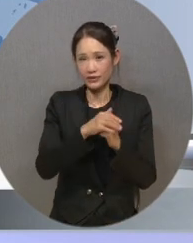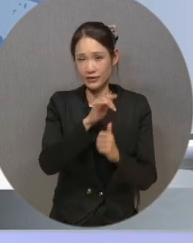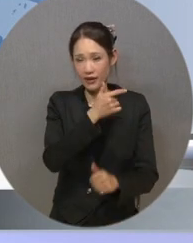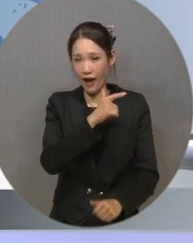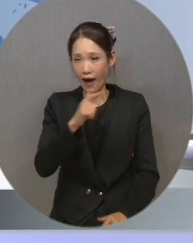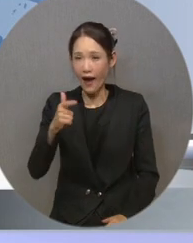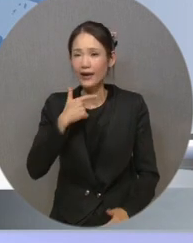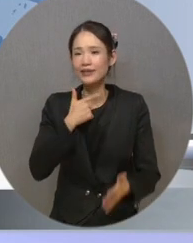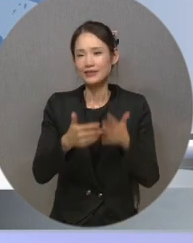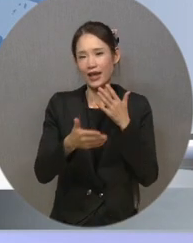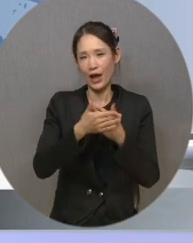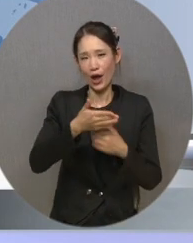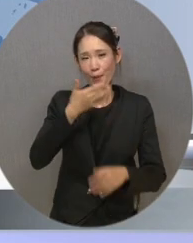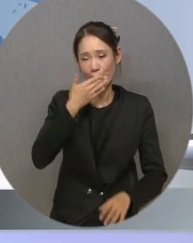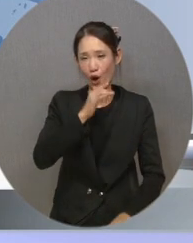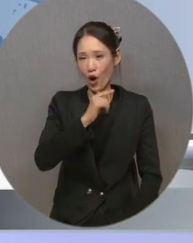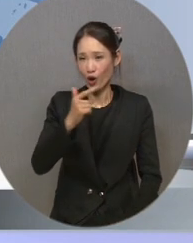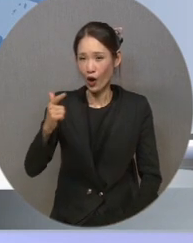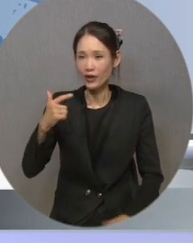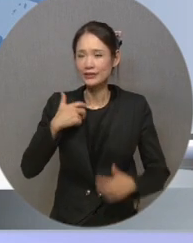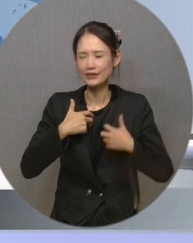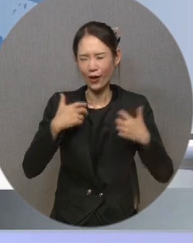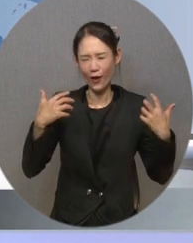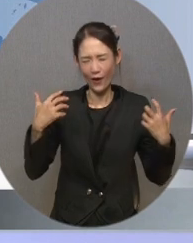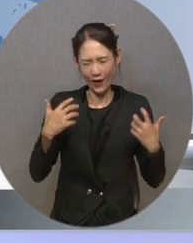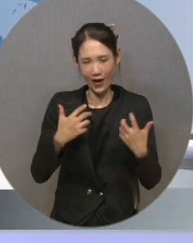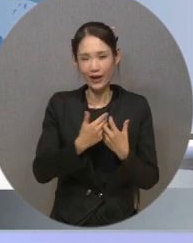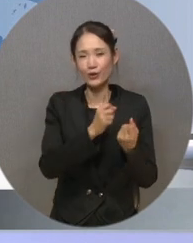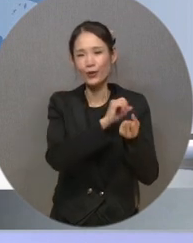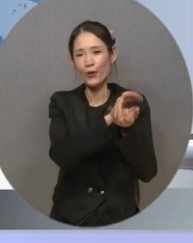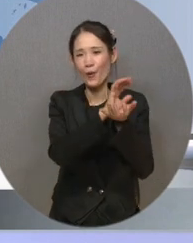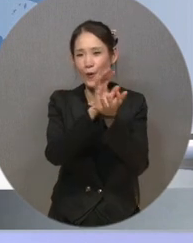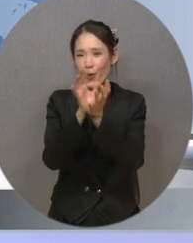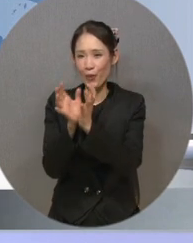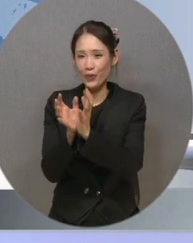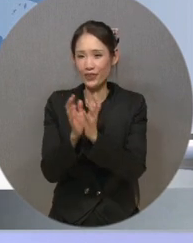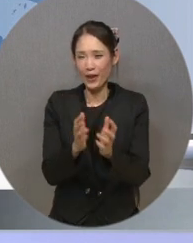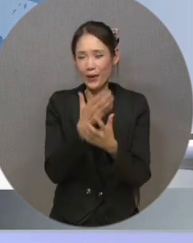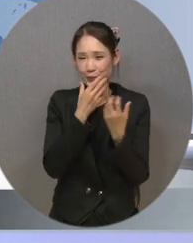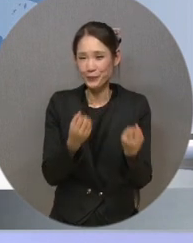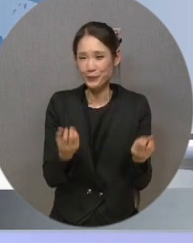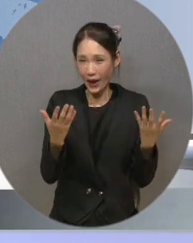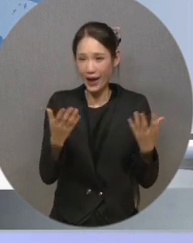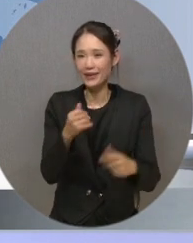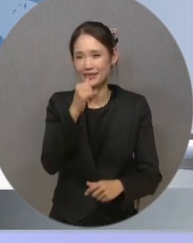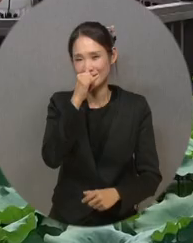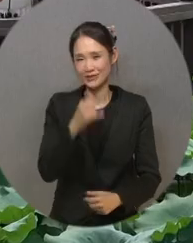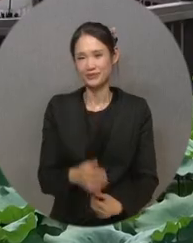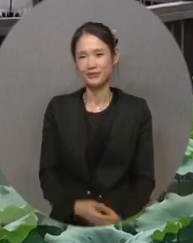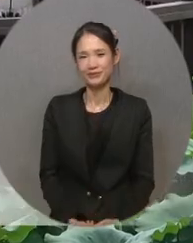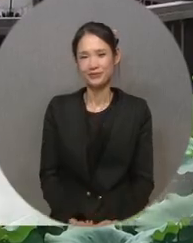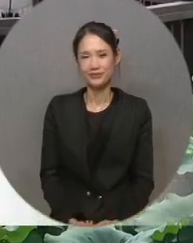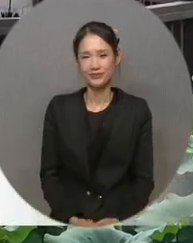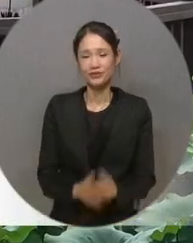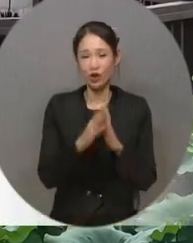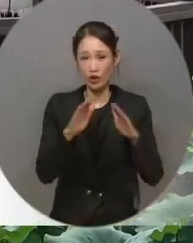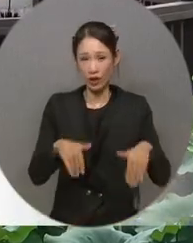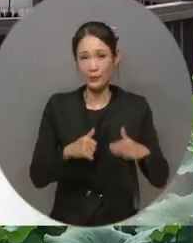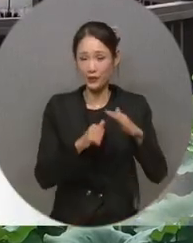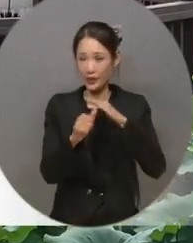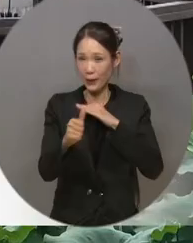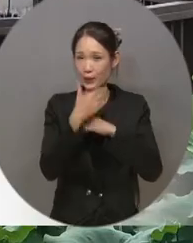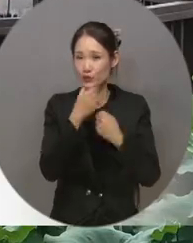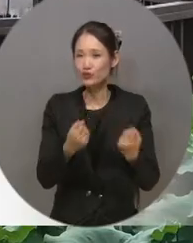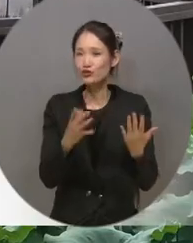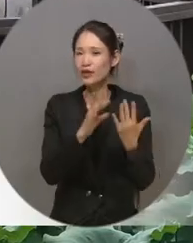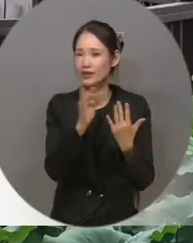먹을거리까지 즐거움 가득한 꽃의 향연속으로 황영재 기자가 안내합니다 전남도 대표 축제로